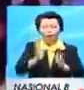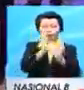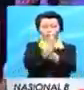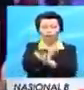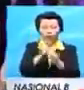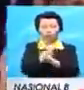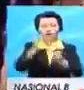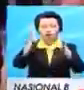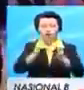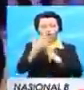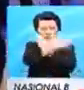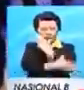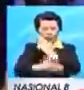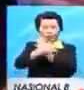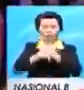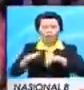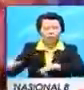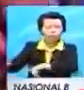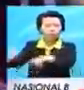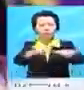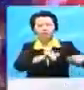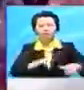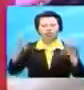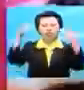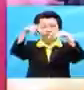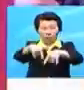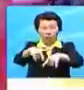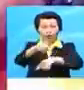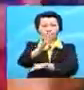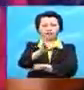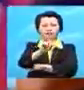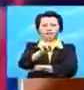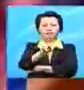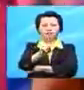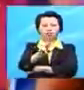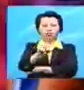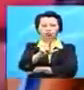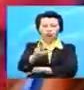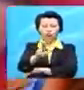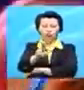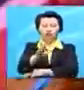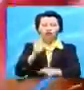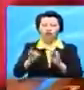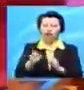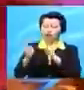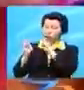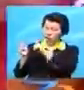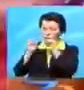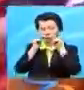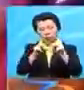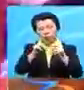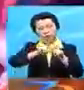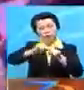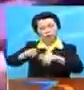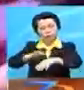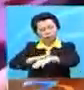dan orang Semenanjung sekali berada di Bintulu. Kalau kita melihat Tuan Haji, Bintulu ini pelbagai kaum ada di sini.